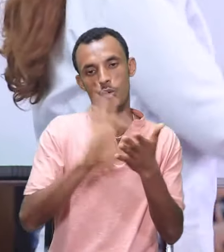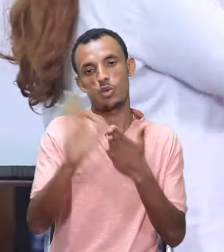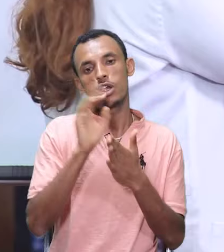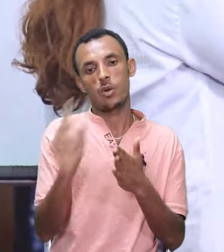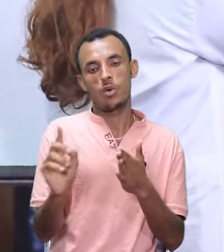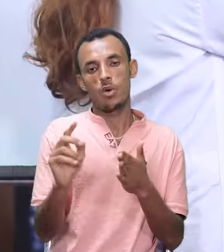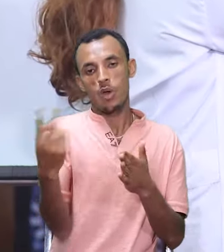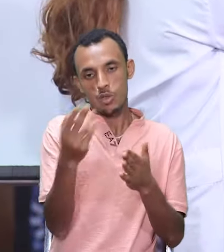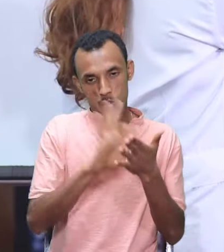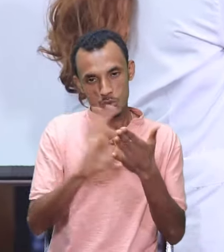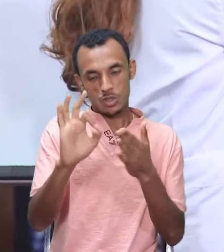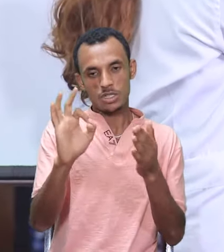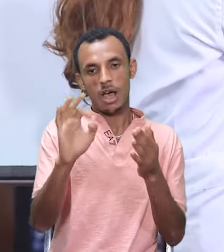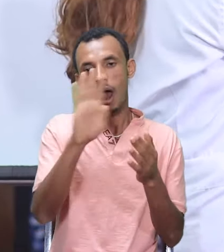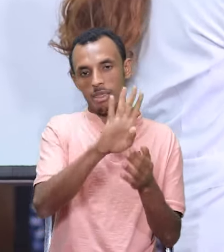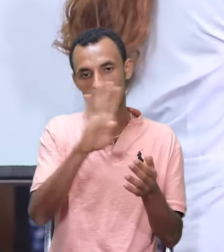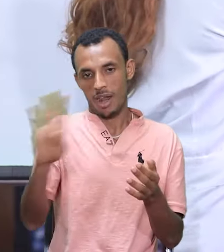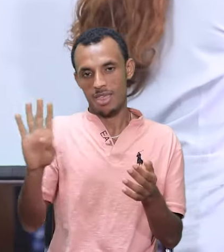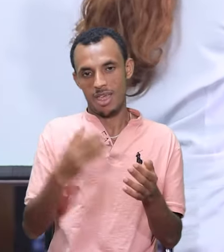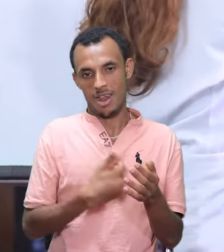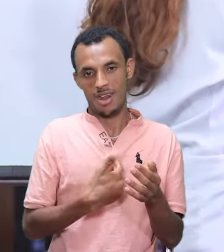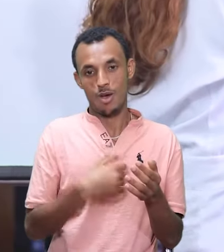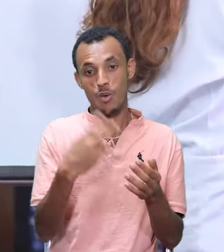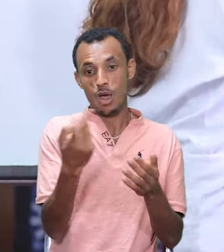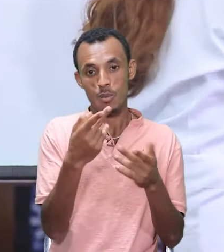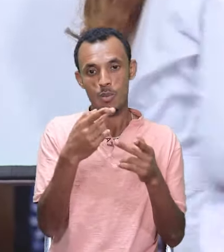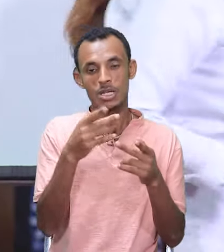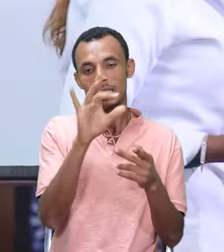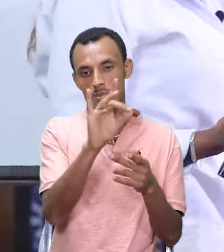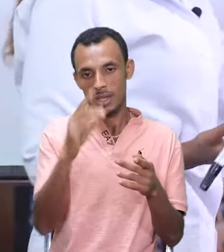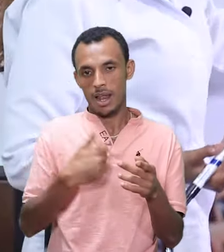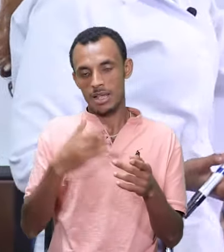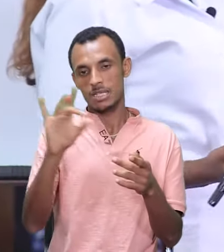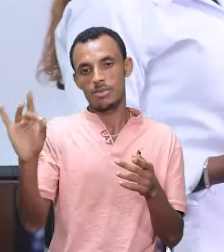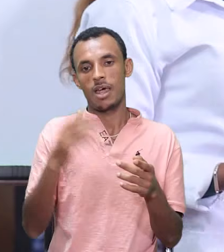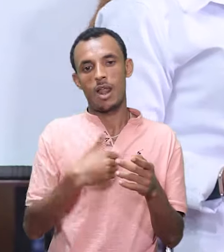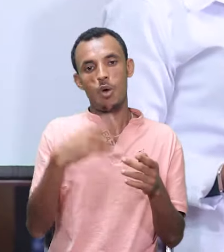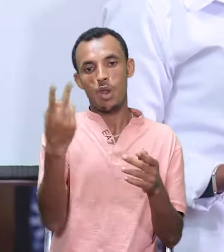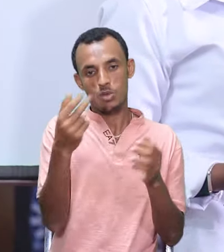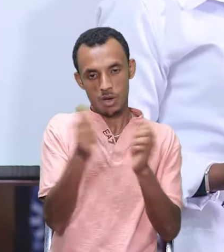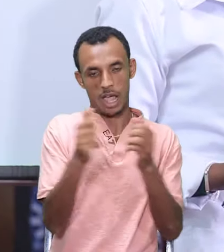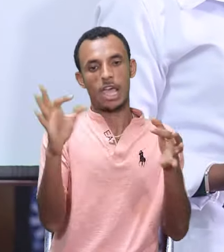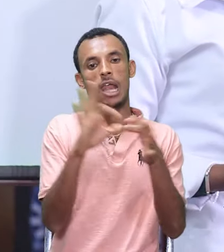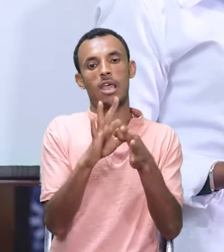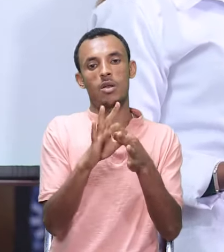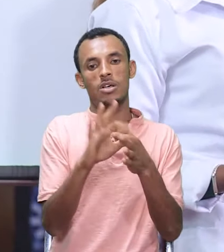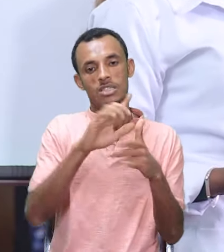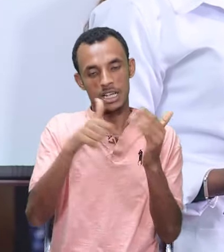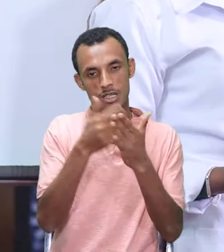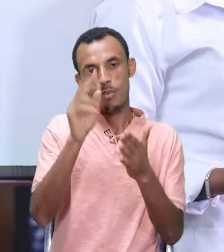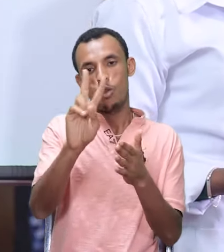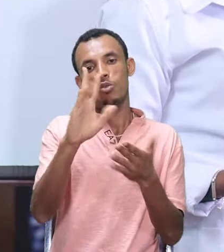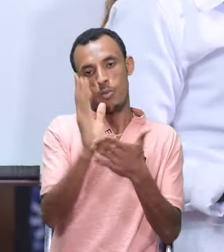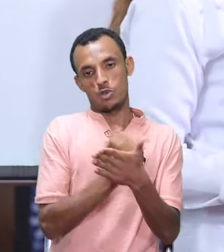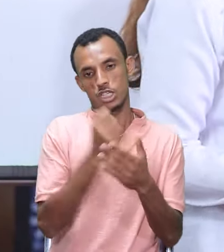የምንወስደው። ሁለቱ ቁጥሮች እዚህ ጋር 4 አለን፣ እዚህ ጋር 4 አለን፣ እዚህ ጋር 8 አለን፣ እዚህ ጋር 8 አለን። ስለዚህ ሁለቱ ጋር ይገናኙልናል ማለት ነው። ስለዚህ